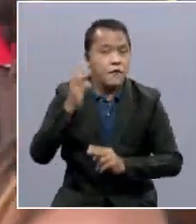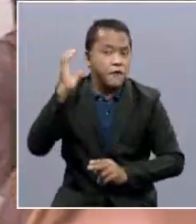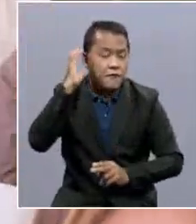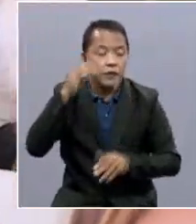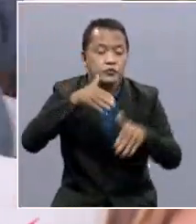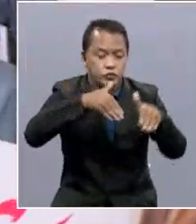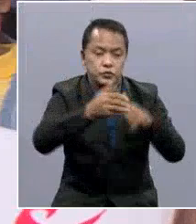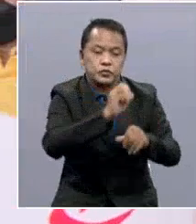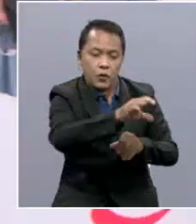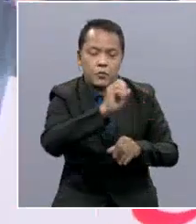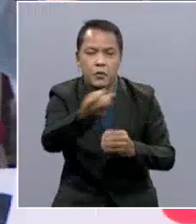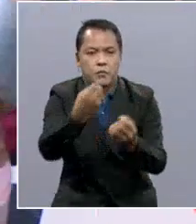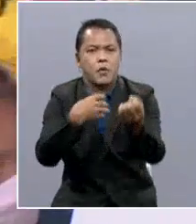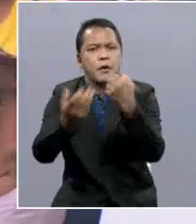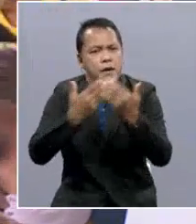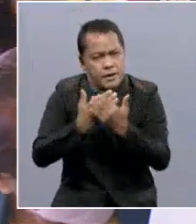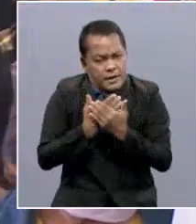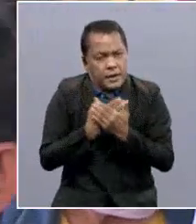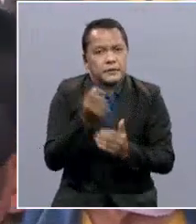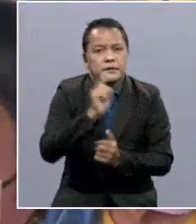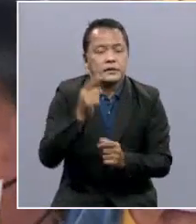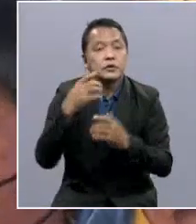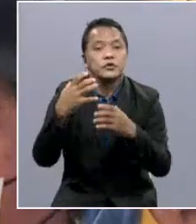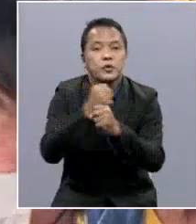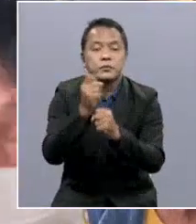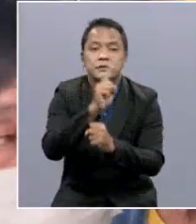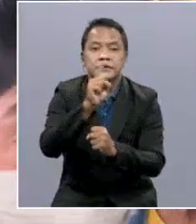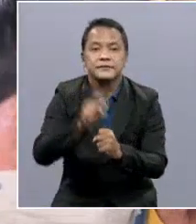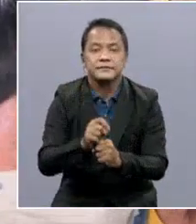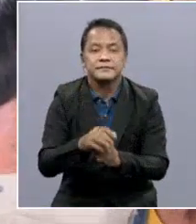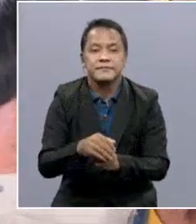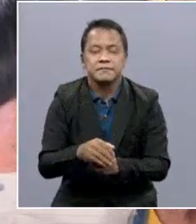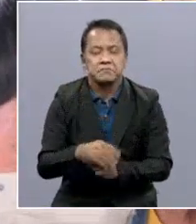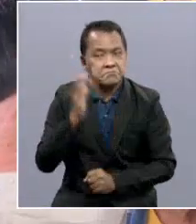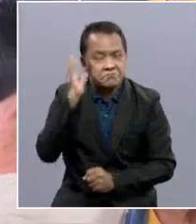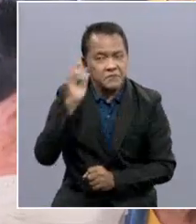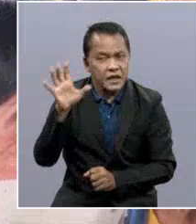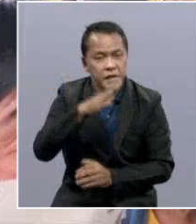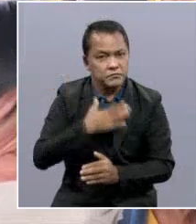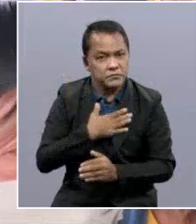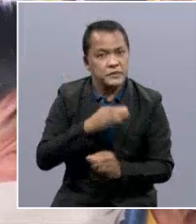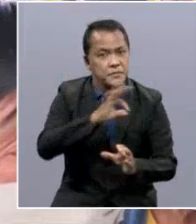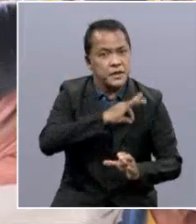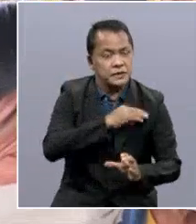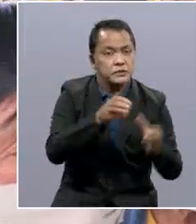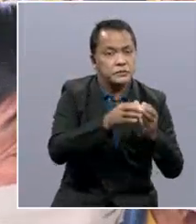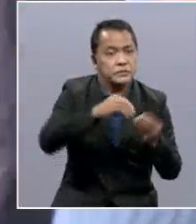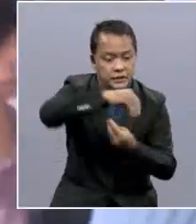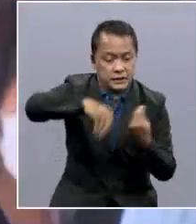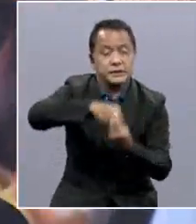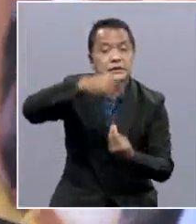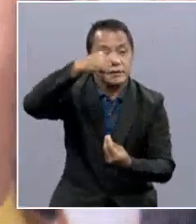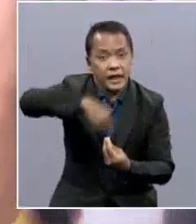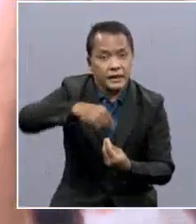เสียงชาวบ้านชาวพะเยาที่รักตัวเองก่อนสรุปได้ยังไงกันแน่ฮะคือนั่นสิฟังแล้วก็เหมือนกับว่าตัวเองยังเป็นสมาชิกพรรคเศรษฐกิจไทย